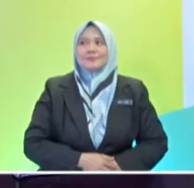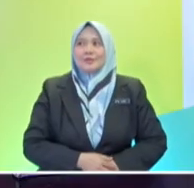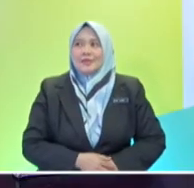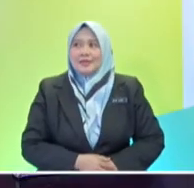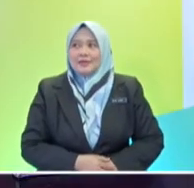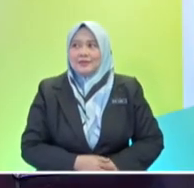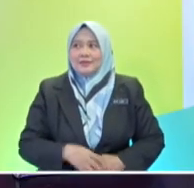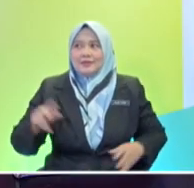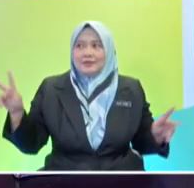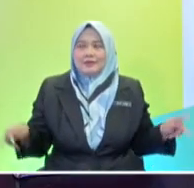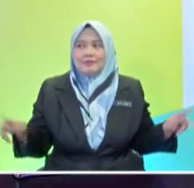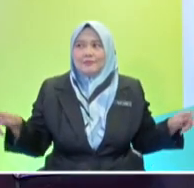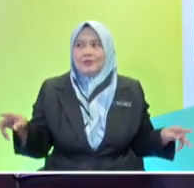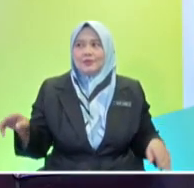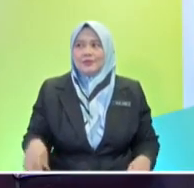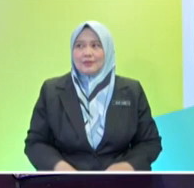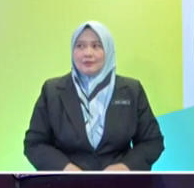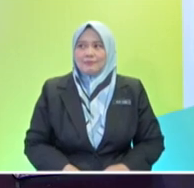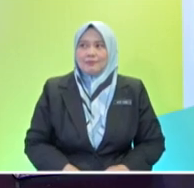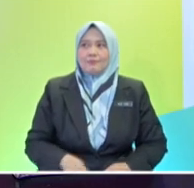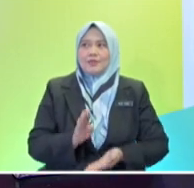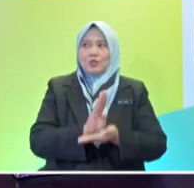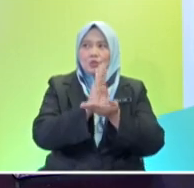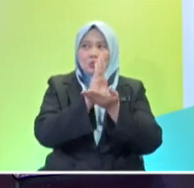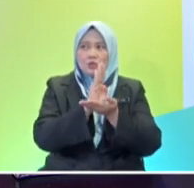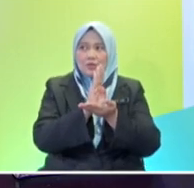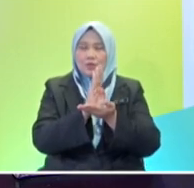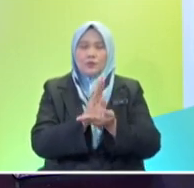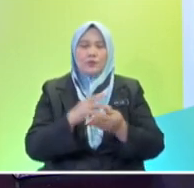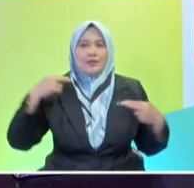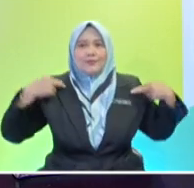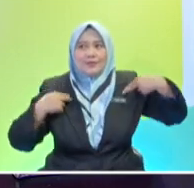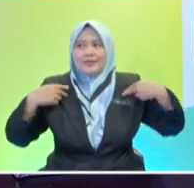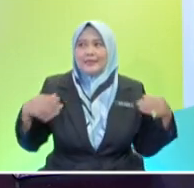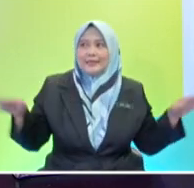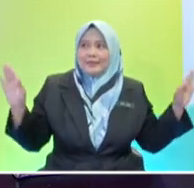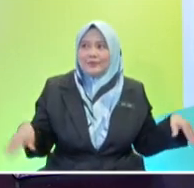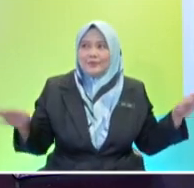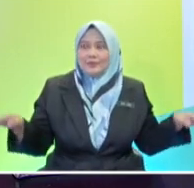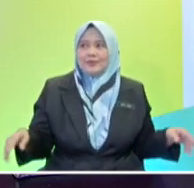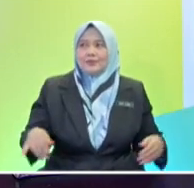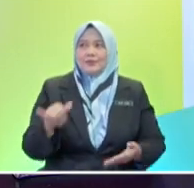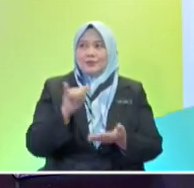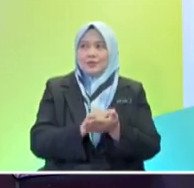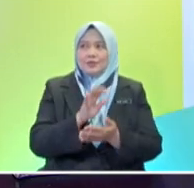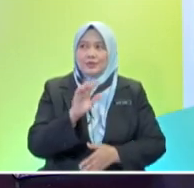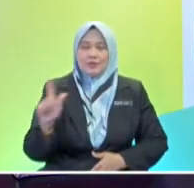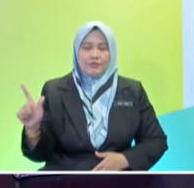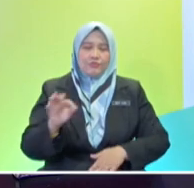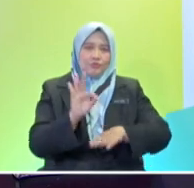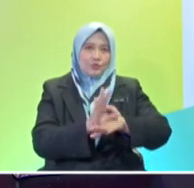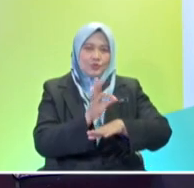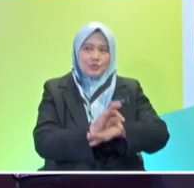Mira! Kepak, oh kepak, membantu haiwan terbang. Itulah fungsi tubuh